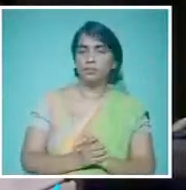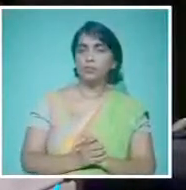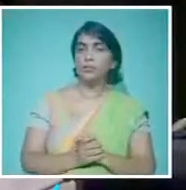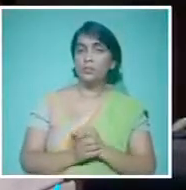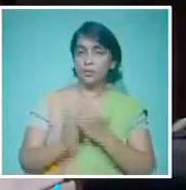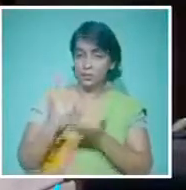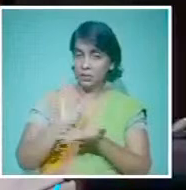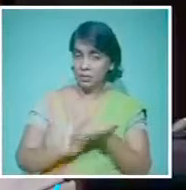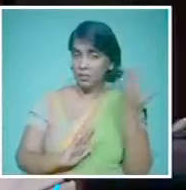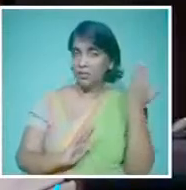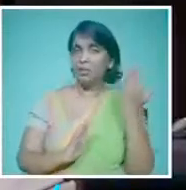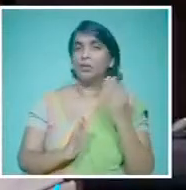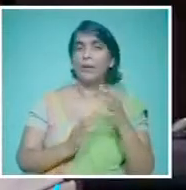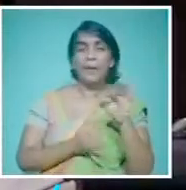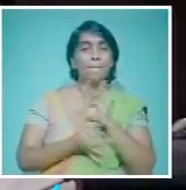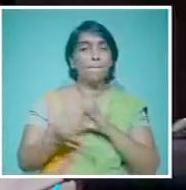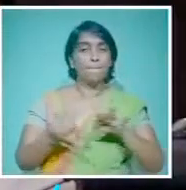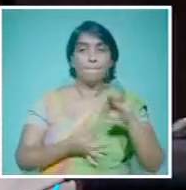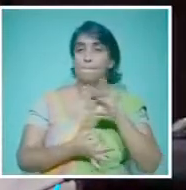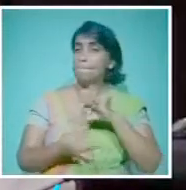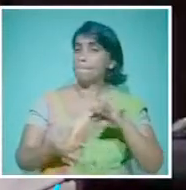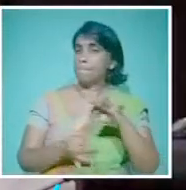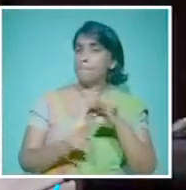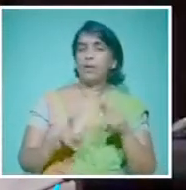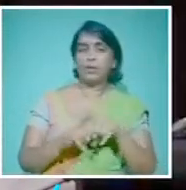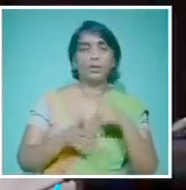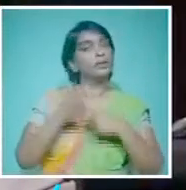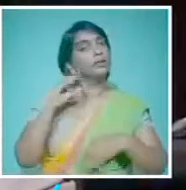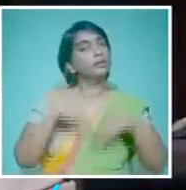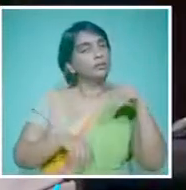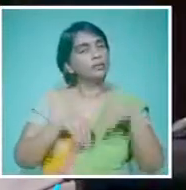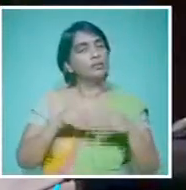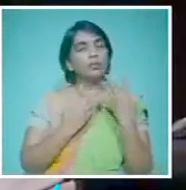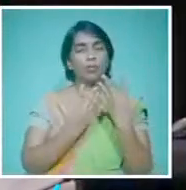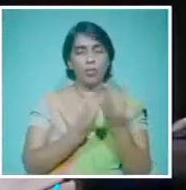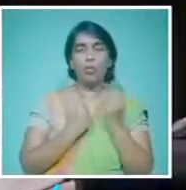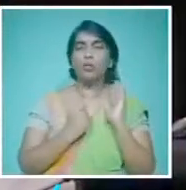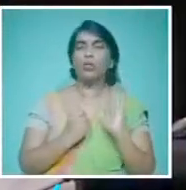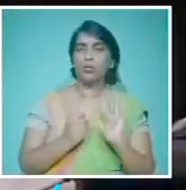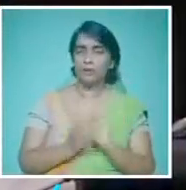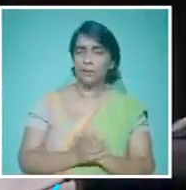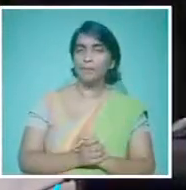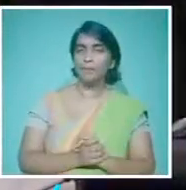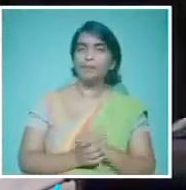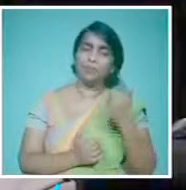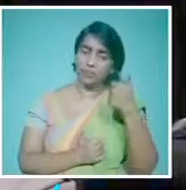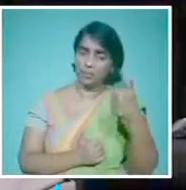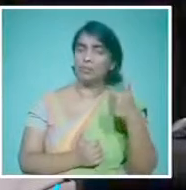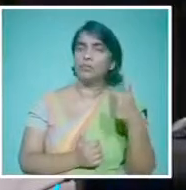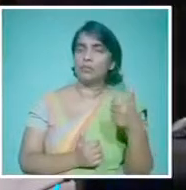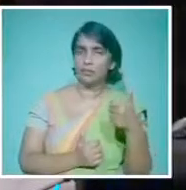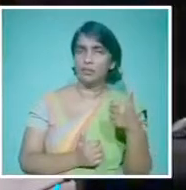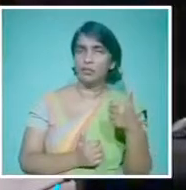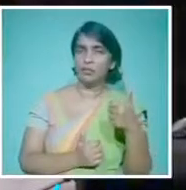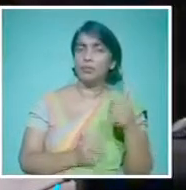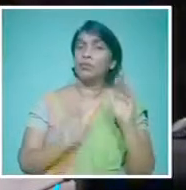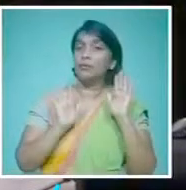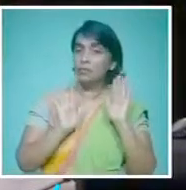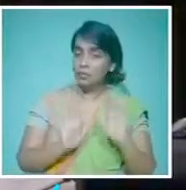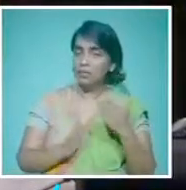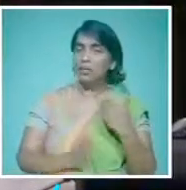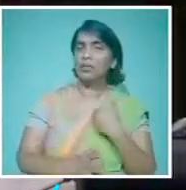gila, prajatantra wadi ba, chandyak laba gando, eka sadarna, habai